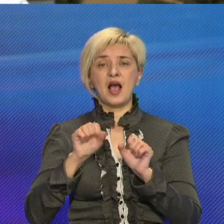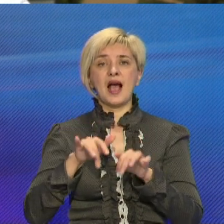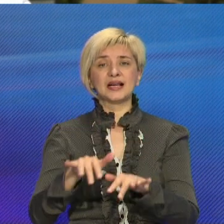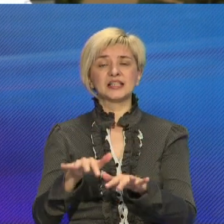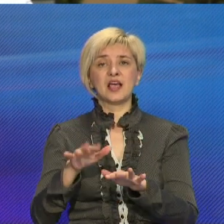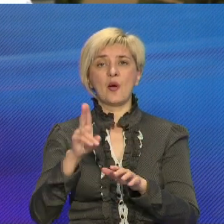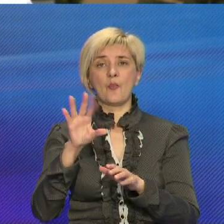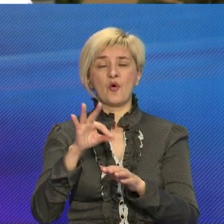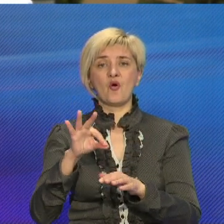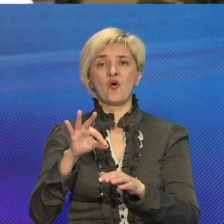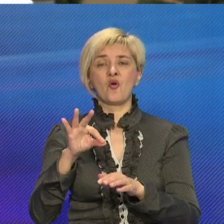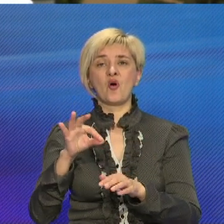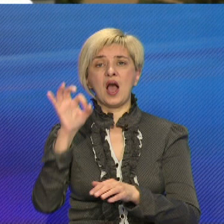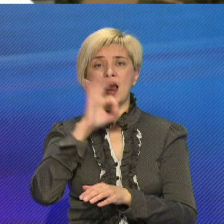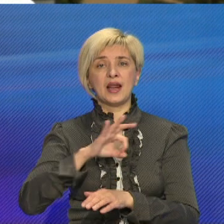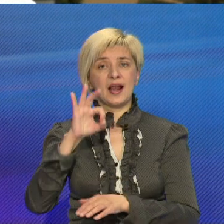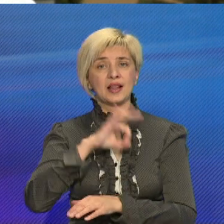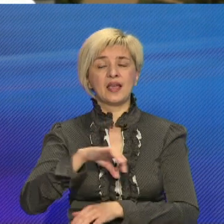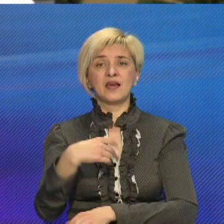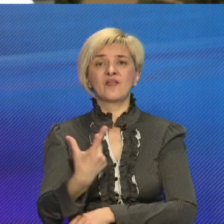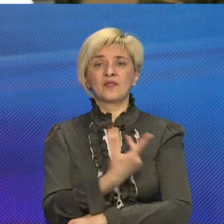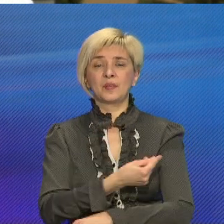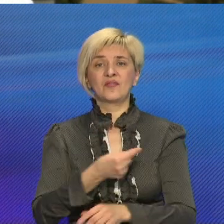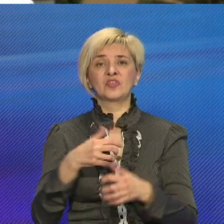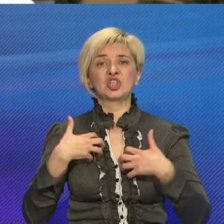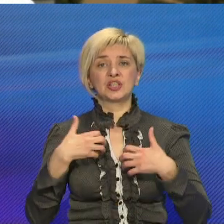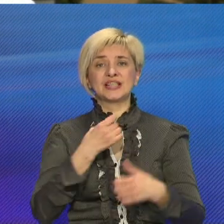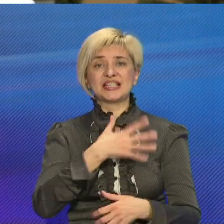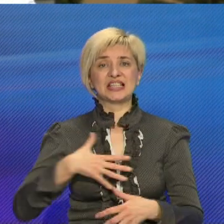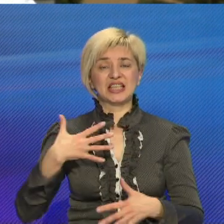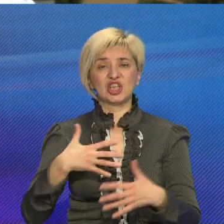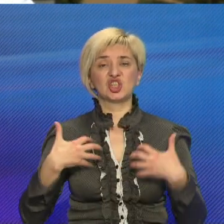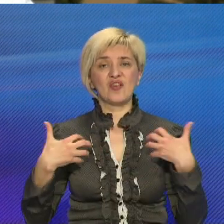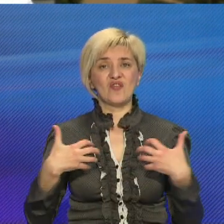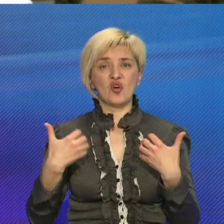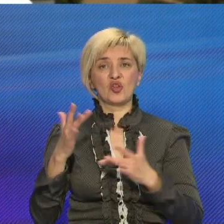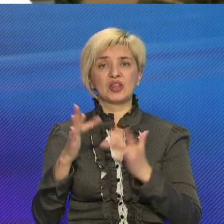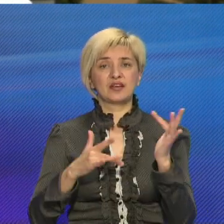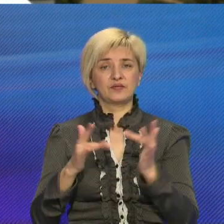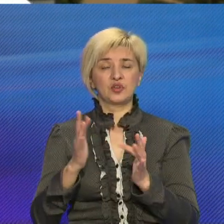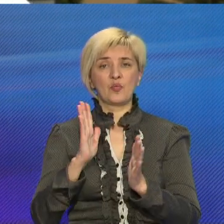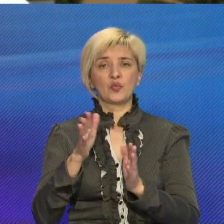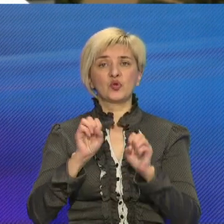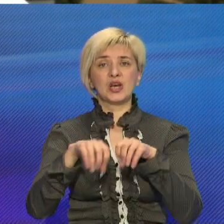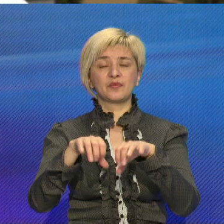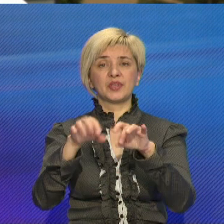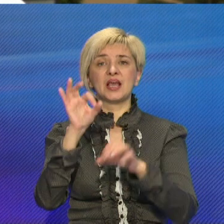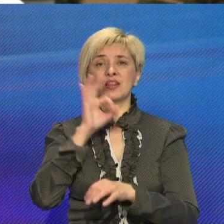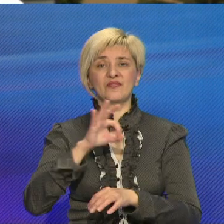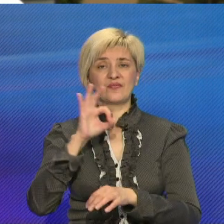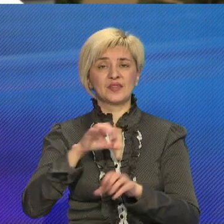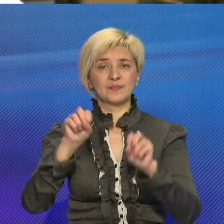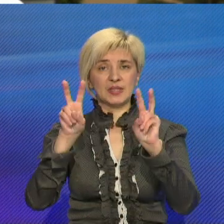животных. Будет с помощью авиации сбрасываться вакцина, содержащая приманки, вдоль границ